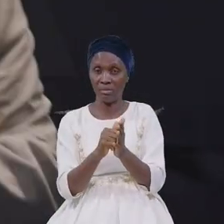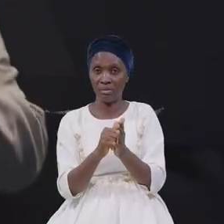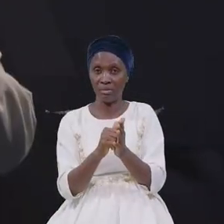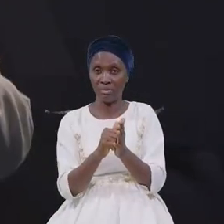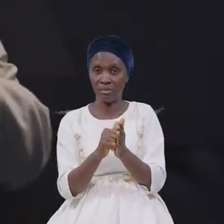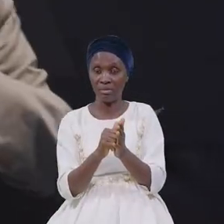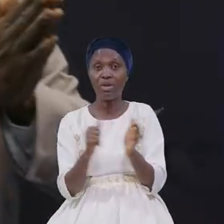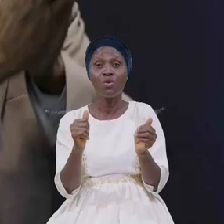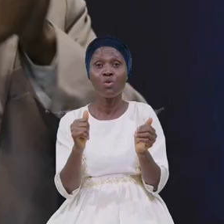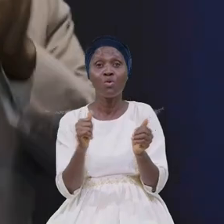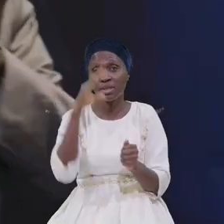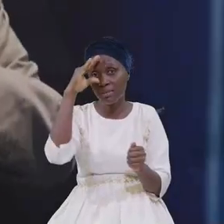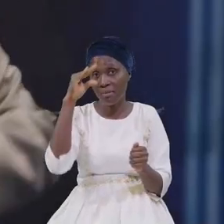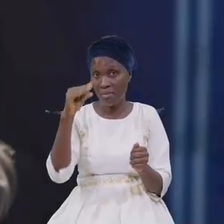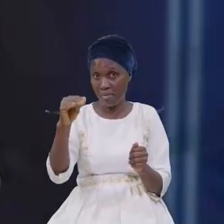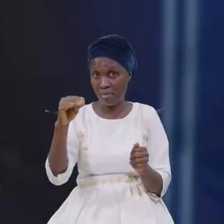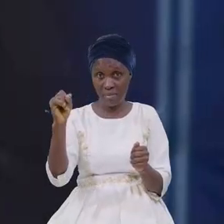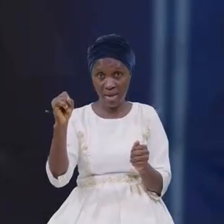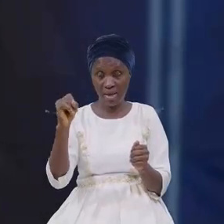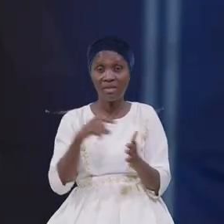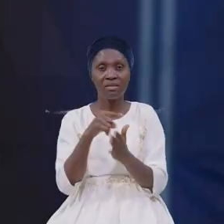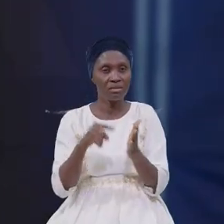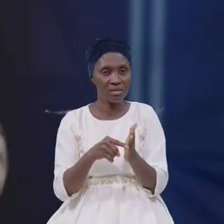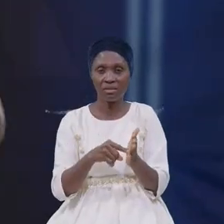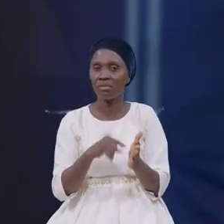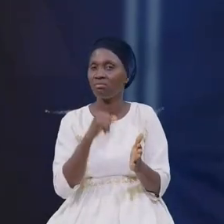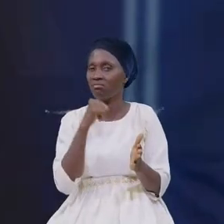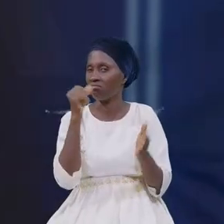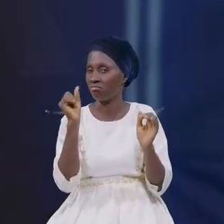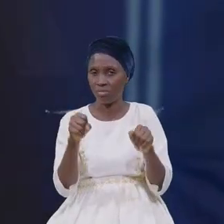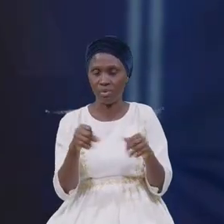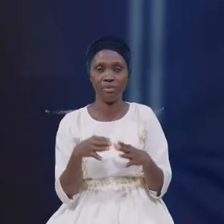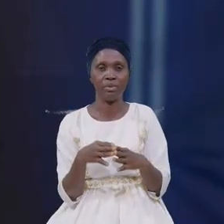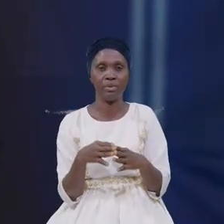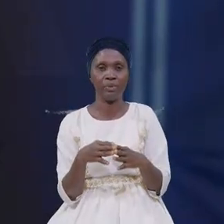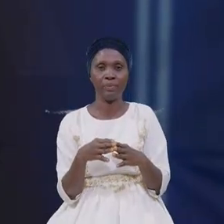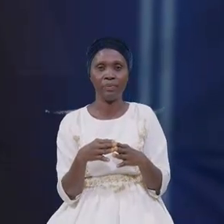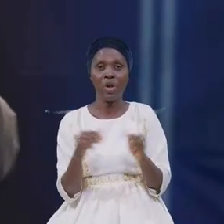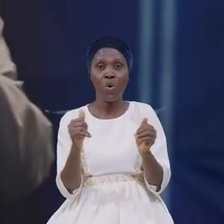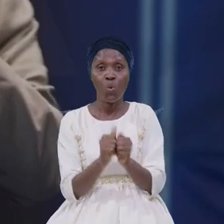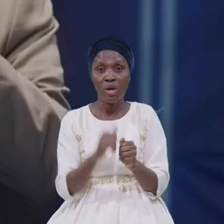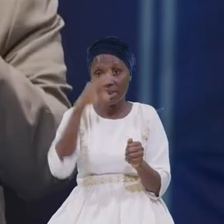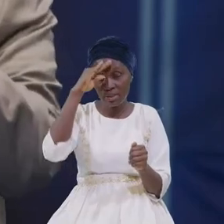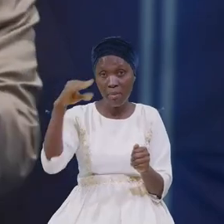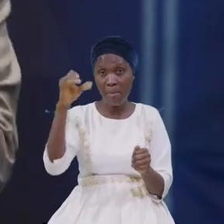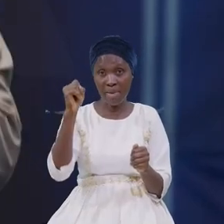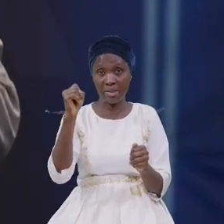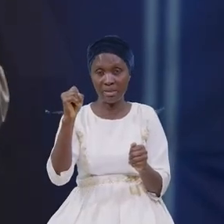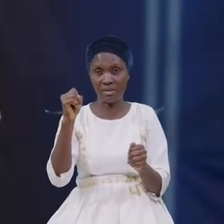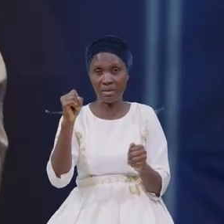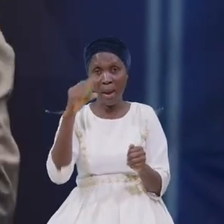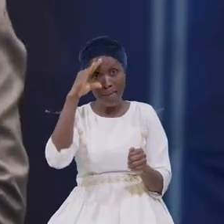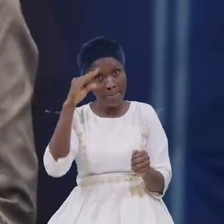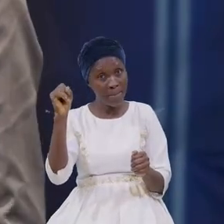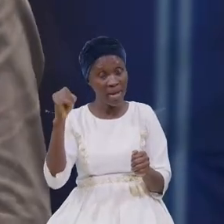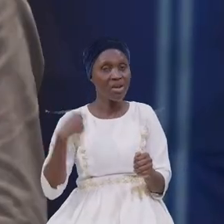aux hommes, cela est impossible. Mais avec les hommes qui ne pensent